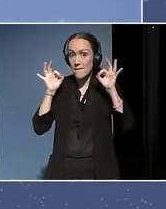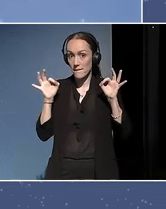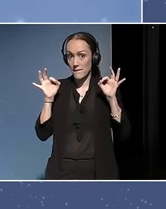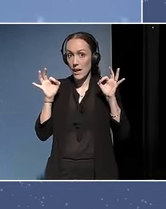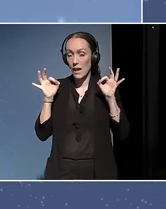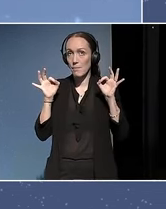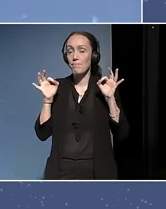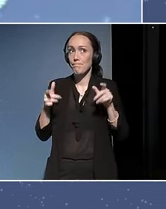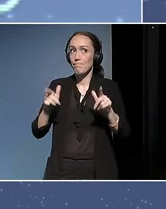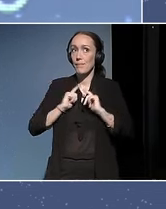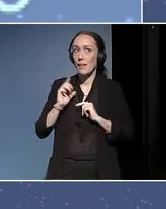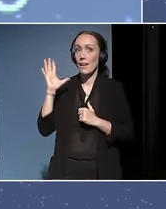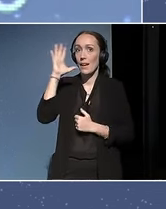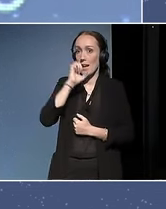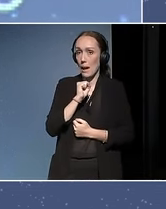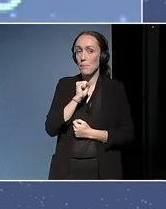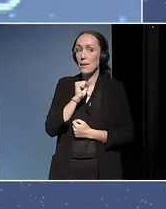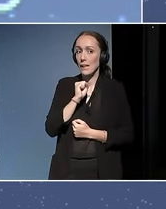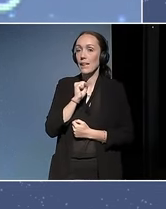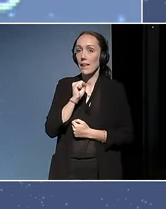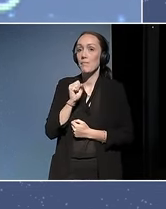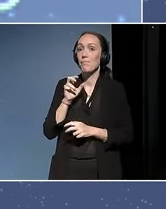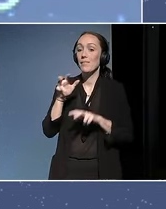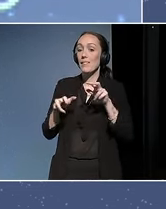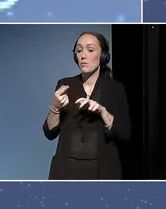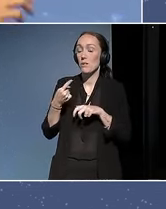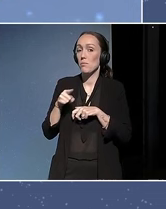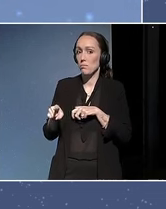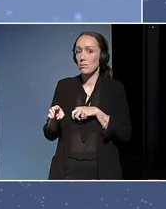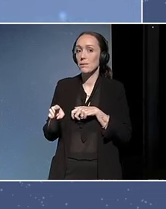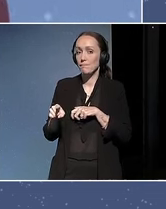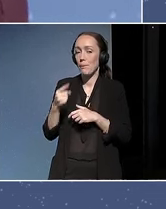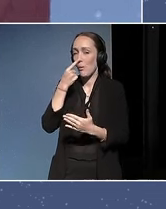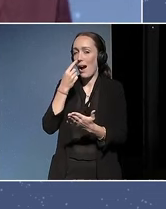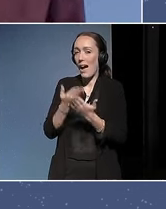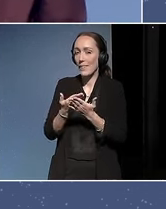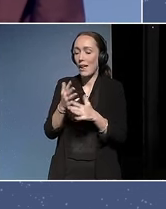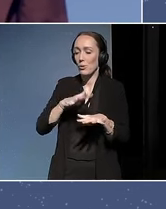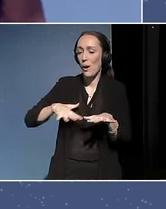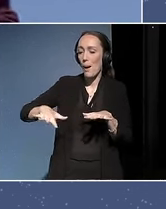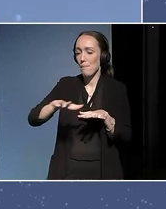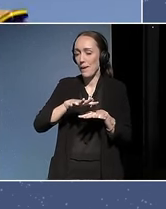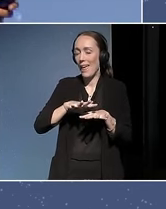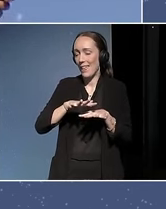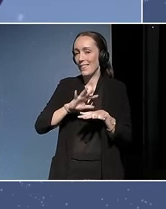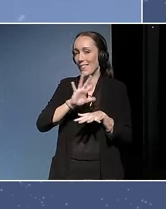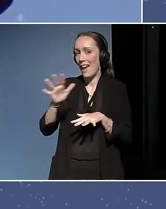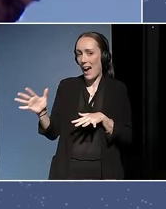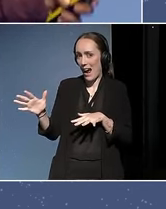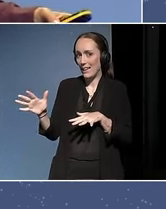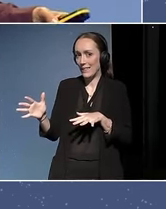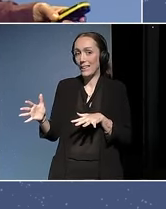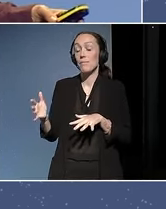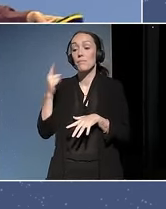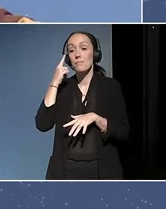questo dinosauro aveva sviluppato adattamenti particolari e se lo confrontiamo con un cranio di t-rex vediamo una